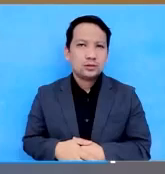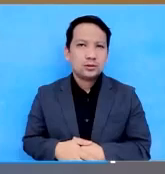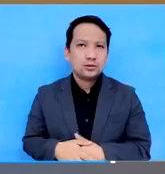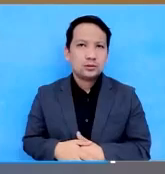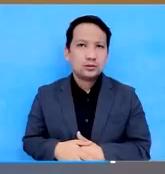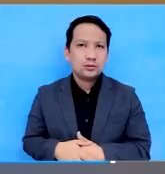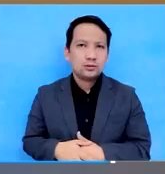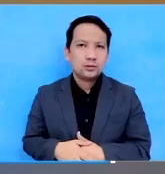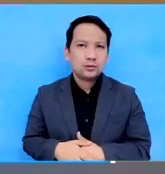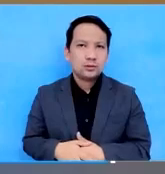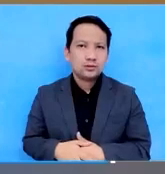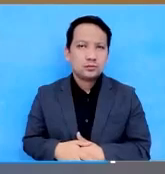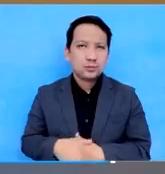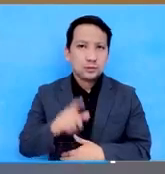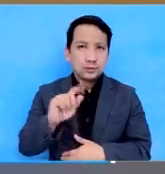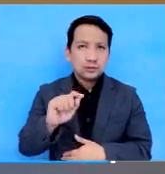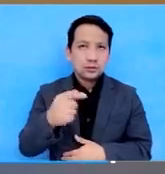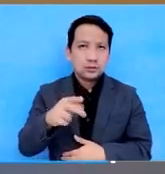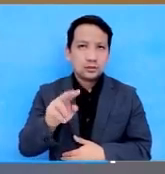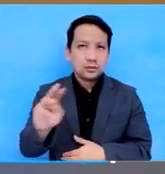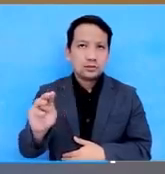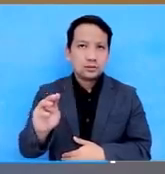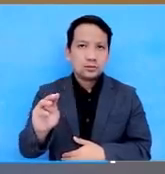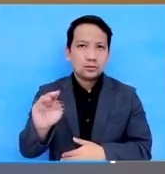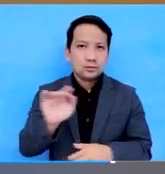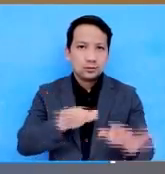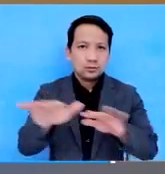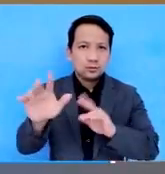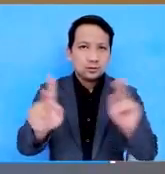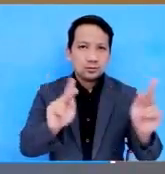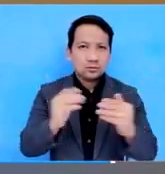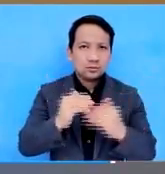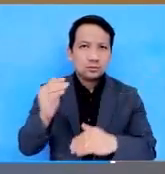Sa Tagum, kanya-kanyang takbuhan din ang mga tao sa isang